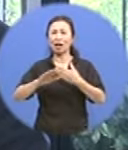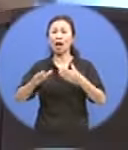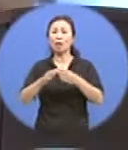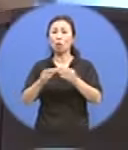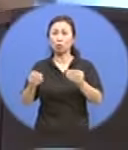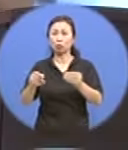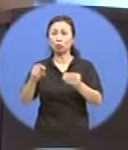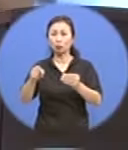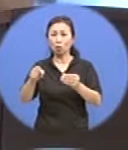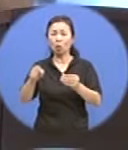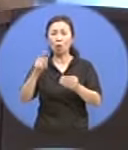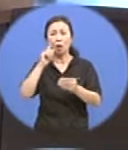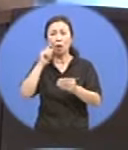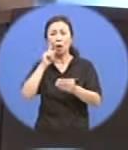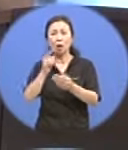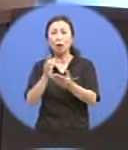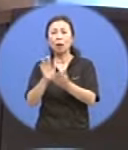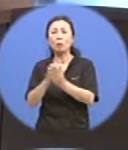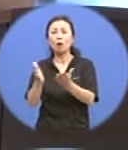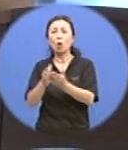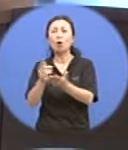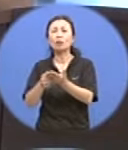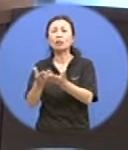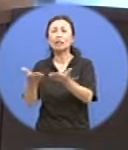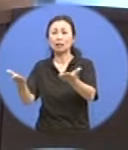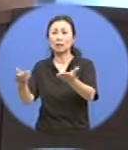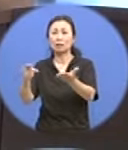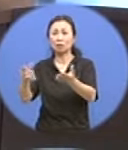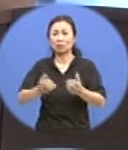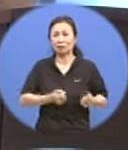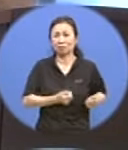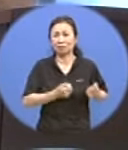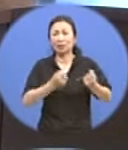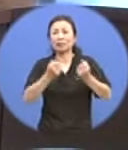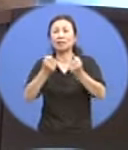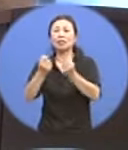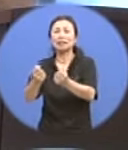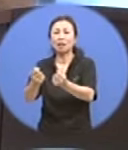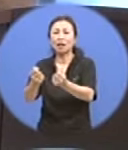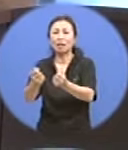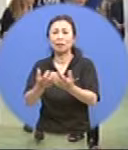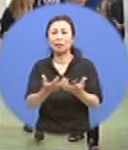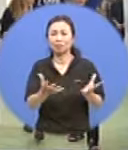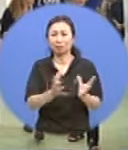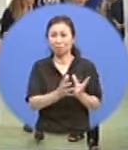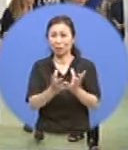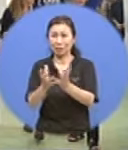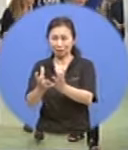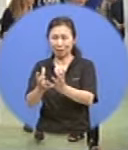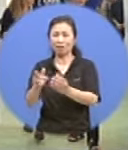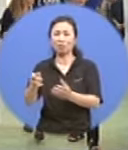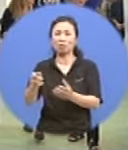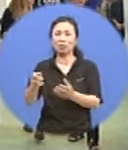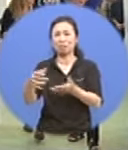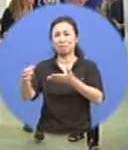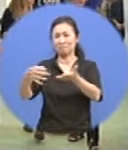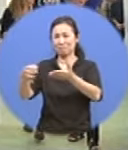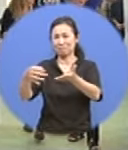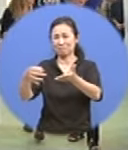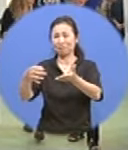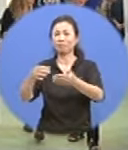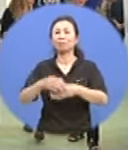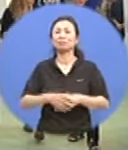市そういうところにですねバーンと張ってですね連れて行って企業ですね、でそこでどうだっていう